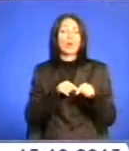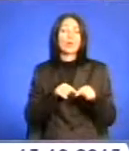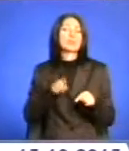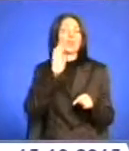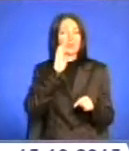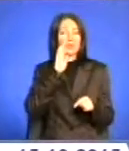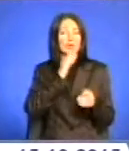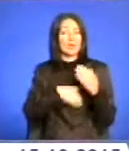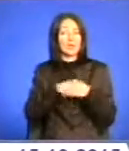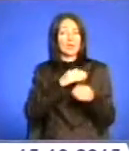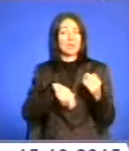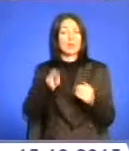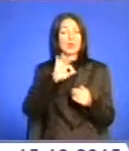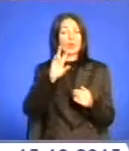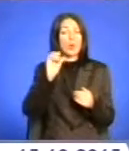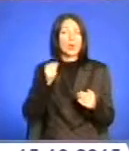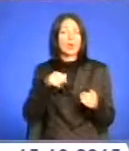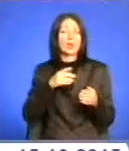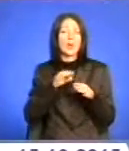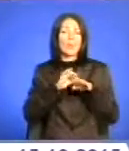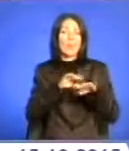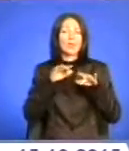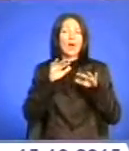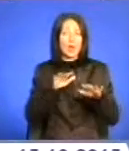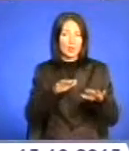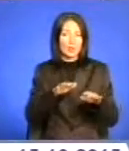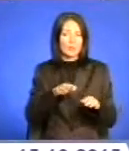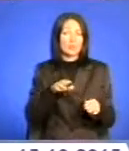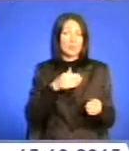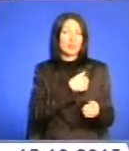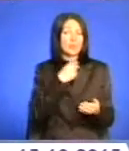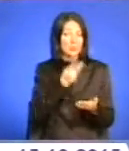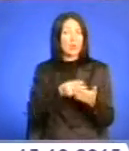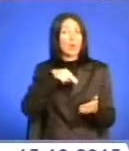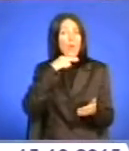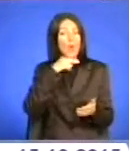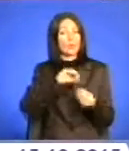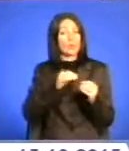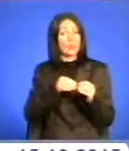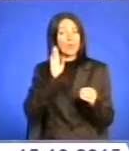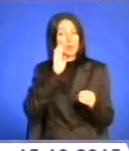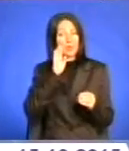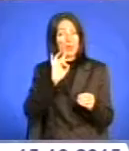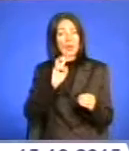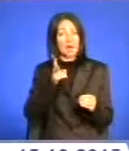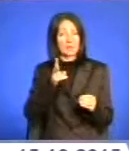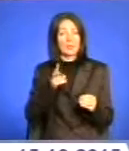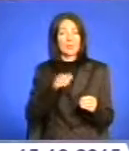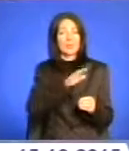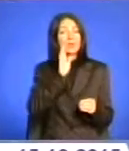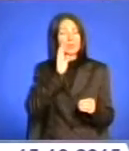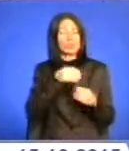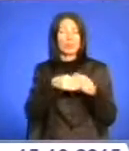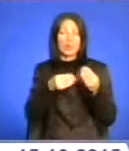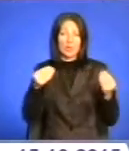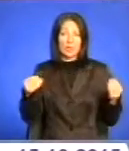громадськості до проблеми раку грудей. Жінки роздавали інформаційні листівки на театральному майдані Тернополя, адже саме вчасне лікування врятувало життя